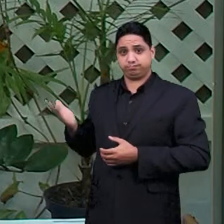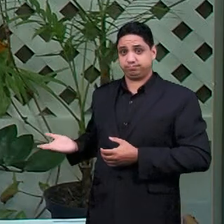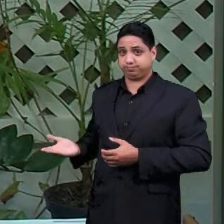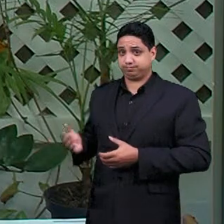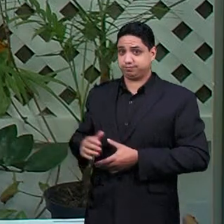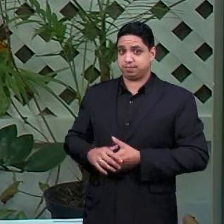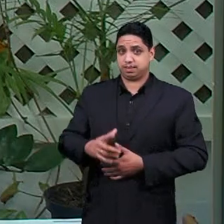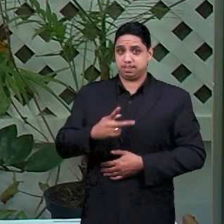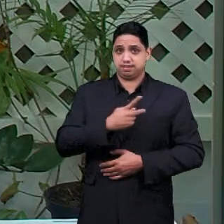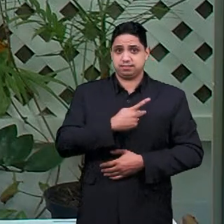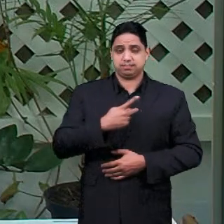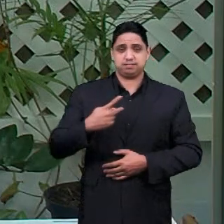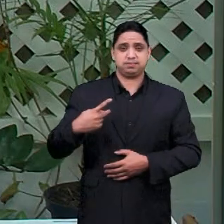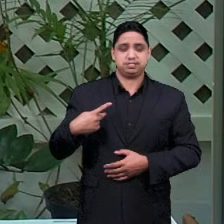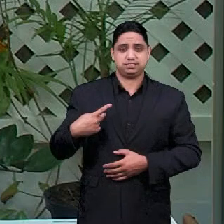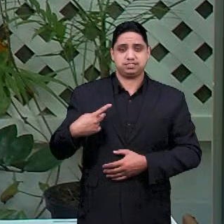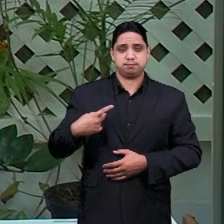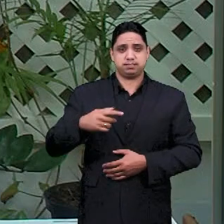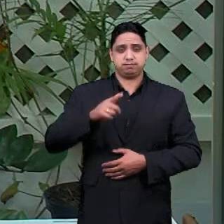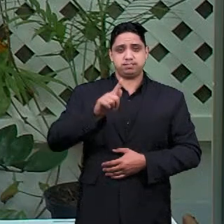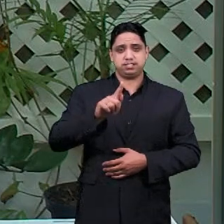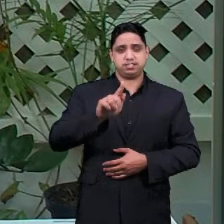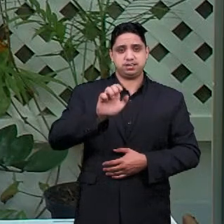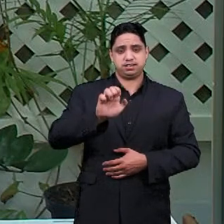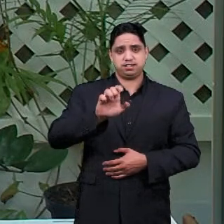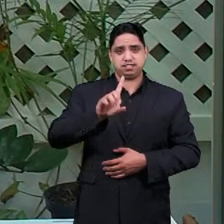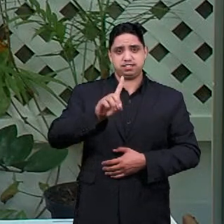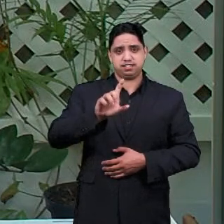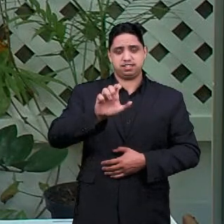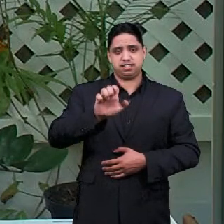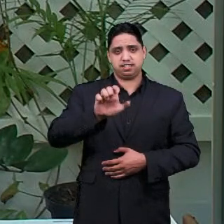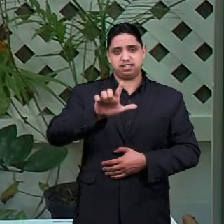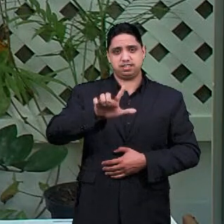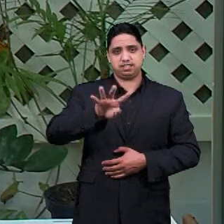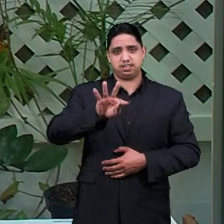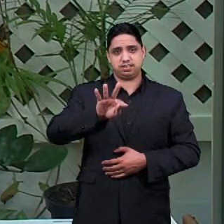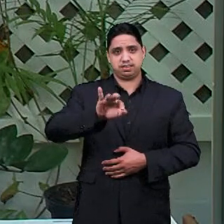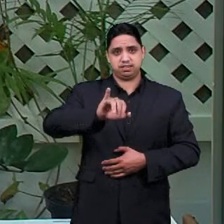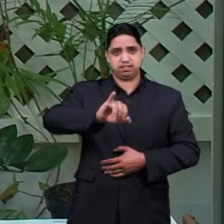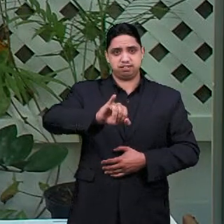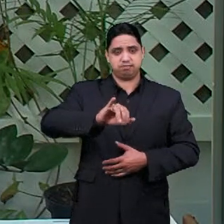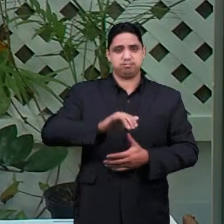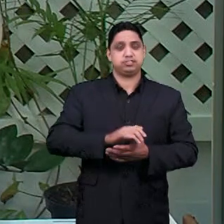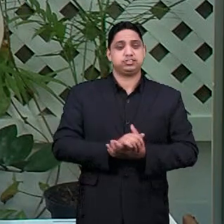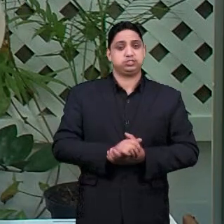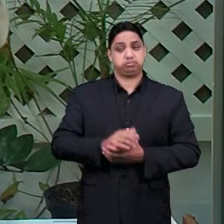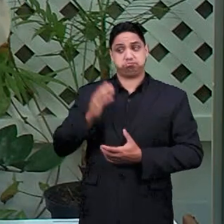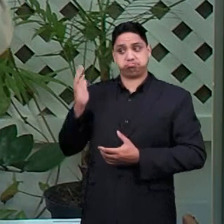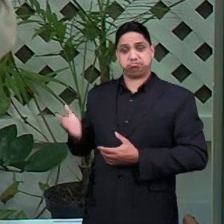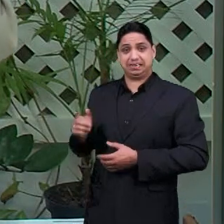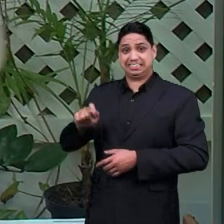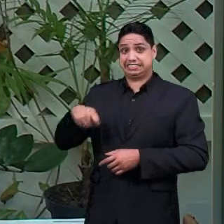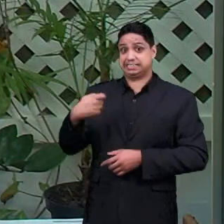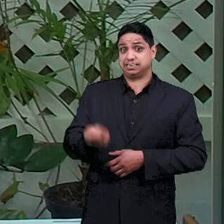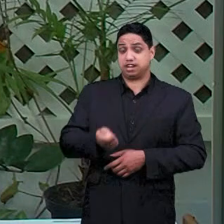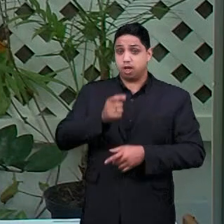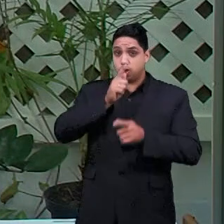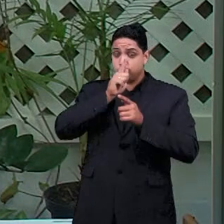Mes frères et sœurs, la paix du Seigneur. Aujourd'hui, nous sommes dans notre école biblique dominicale